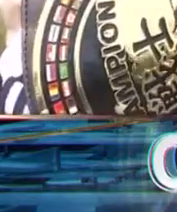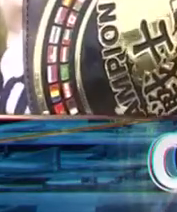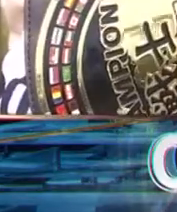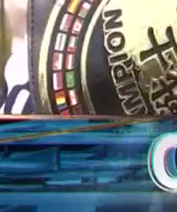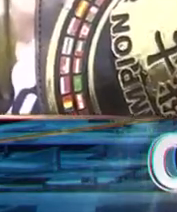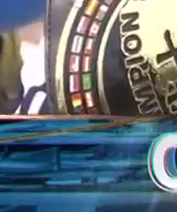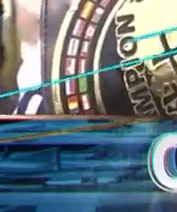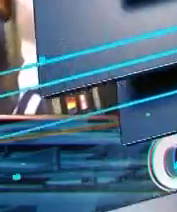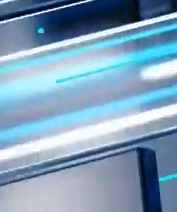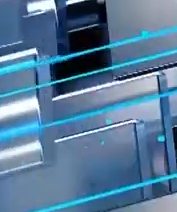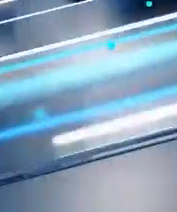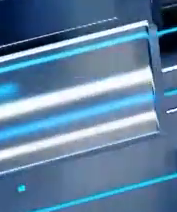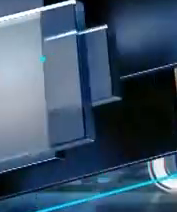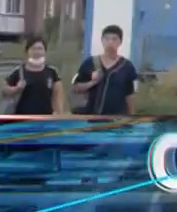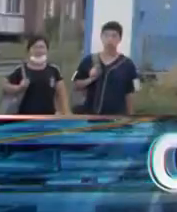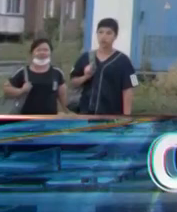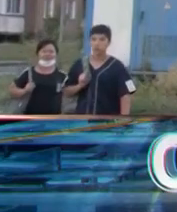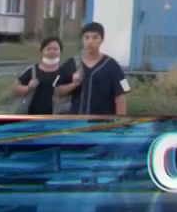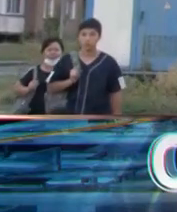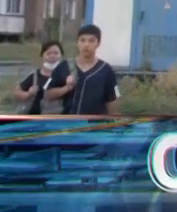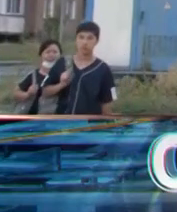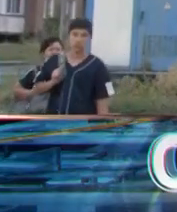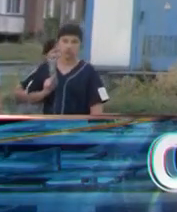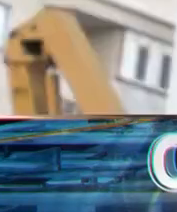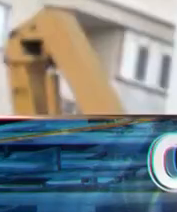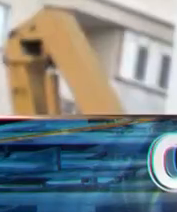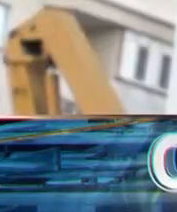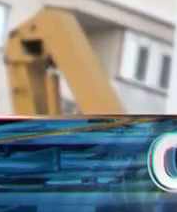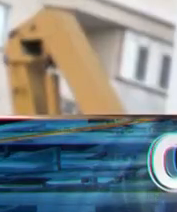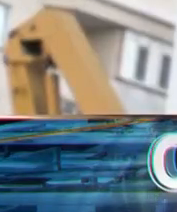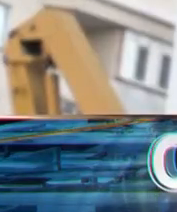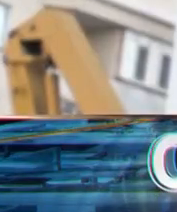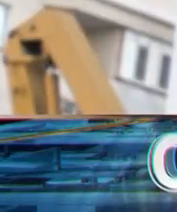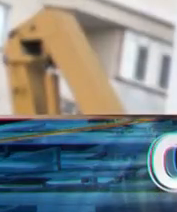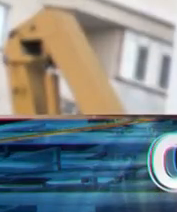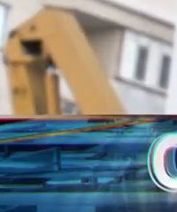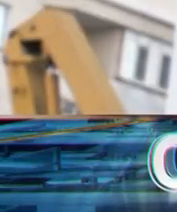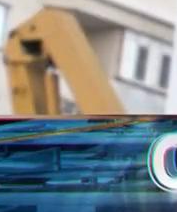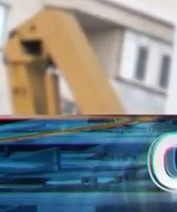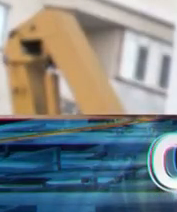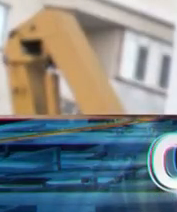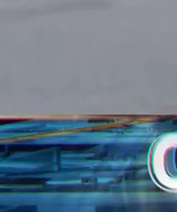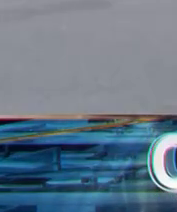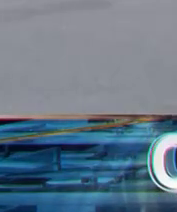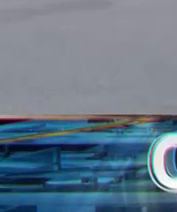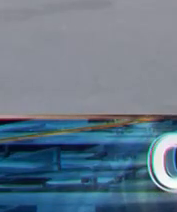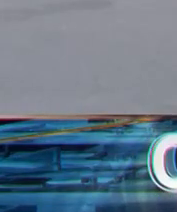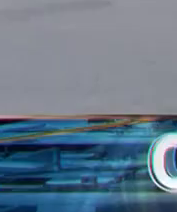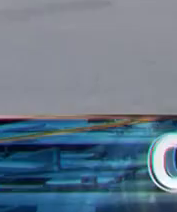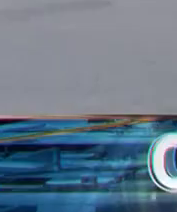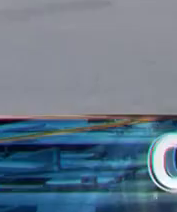нав + 1 в копилку новый мурал украсил еще одну многоэтажку областного